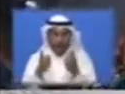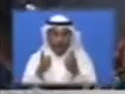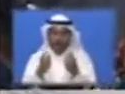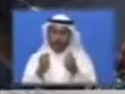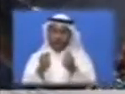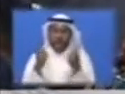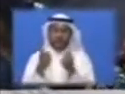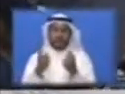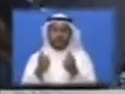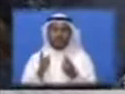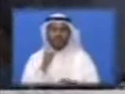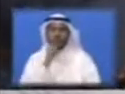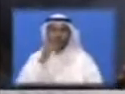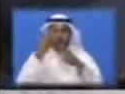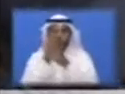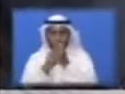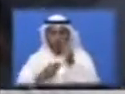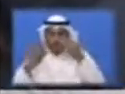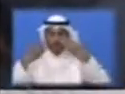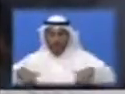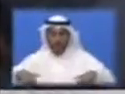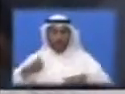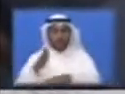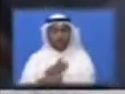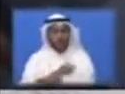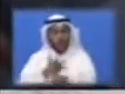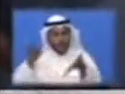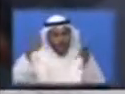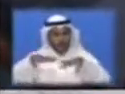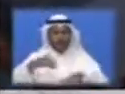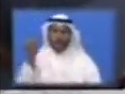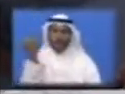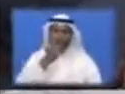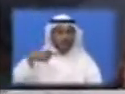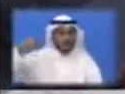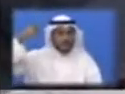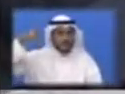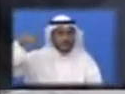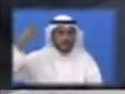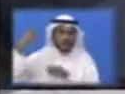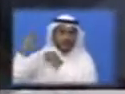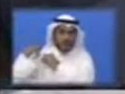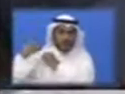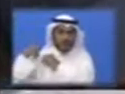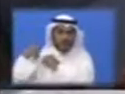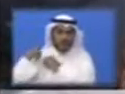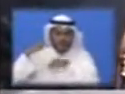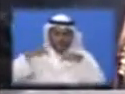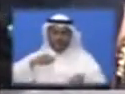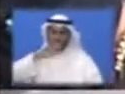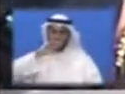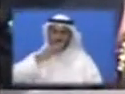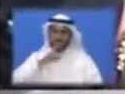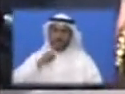لهم عناية خاصة، وإن شاء الله لها الأجر المضاعف. وطبعا هذه السنة الرابعة احنا نحتفل بجائزة أم المعاق،